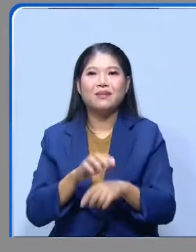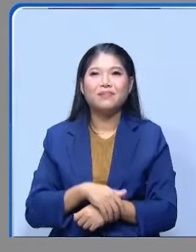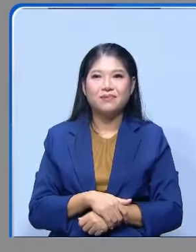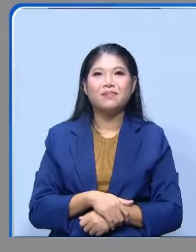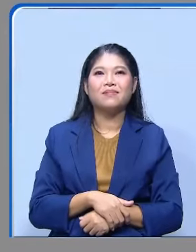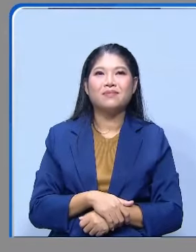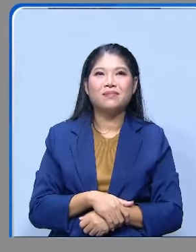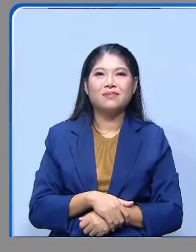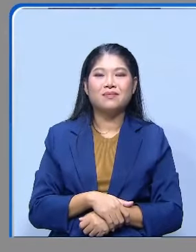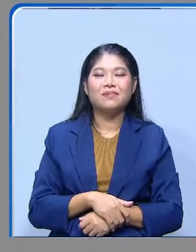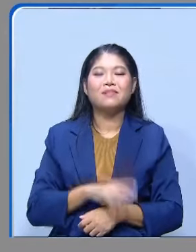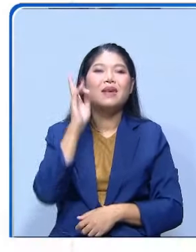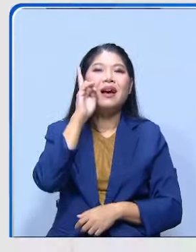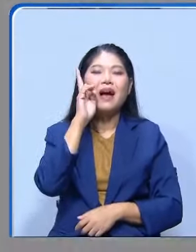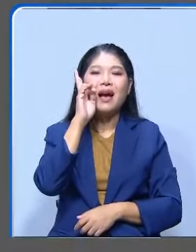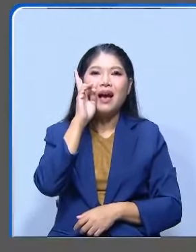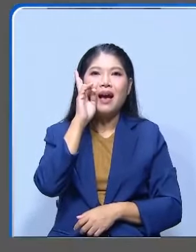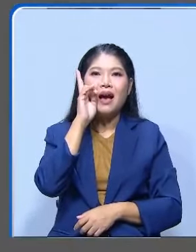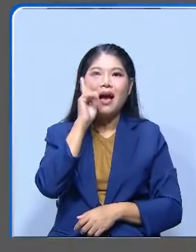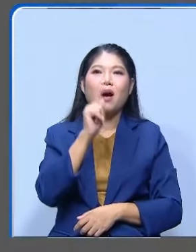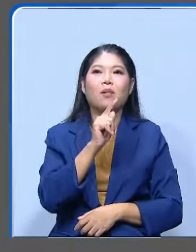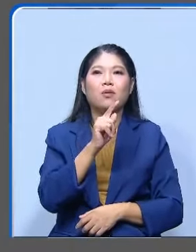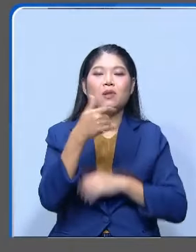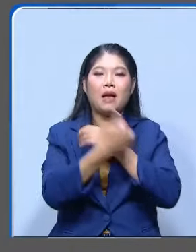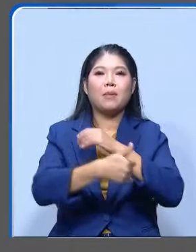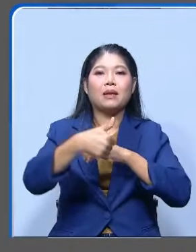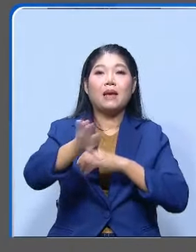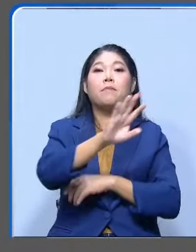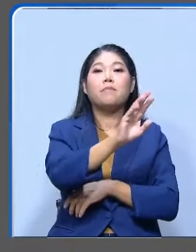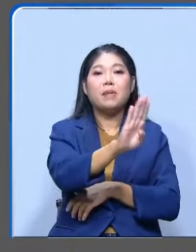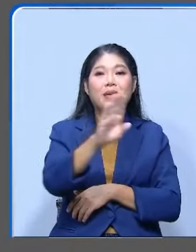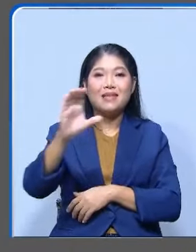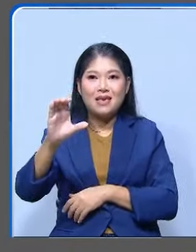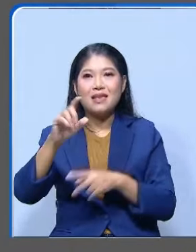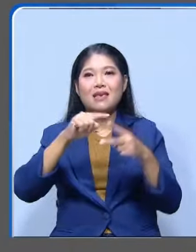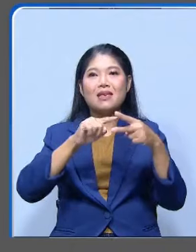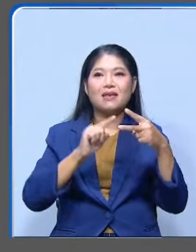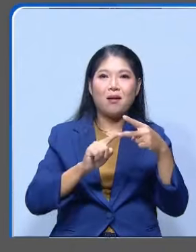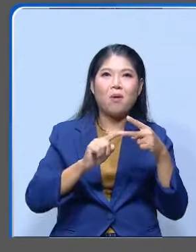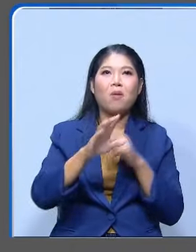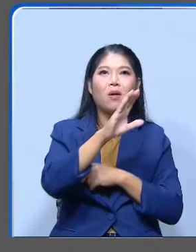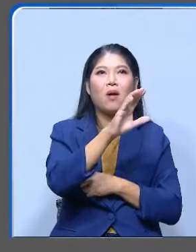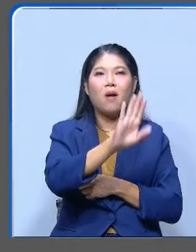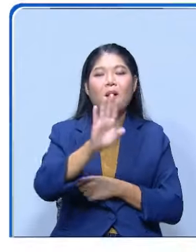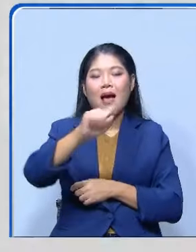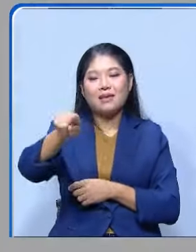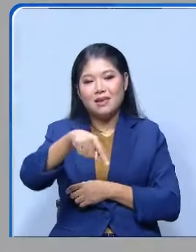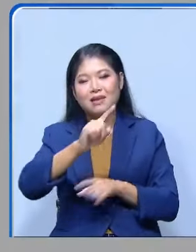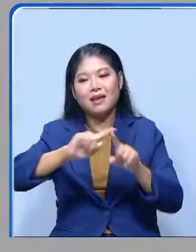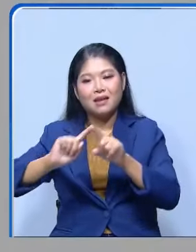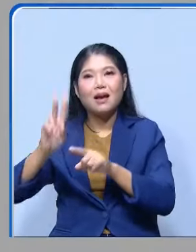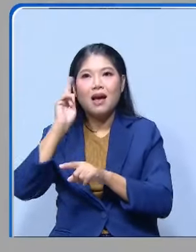ทศเนี่ยไม่ว่าจะเป็นสำนักข่าวใหญ่อย่าง BBC นะคะ The Guardian นะคะของอังกฤษรวมถึงสื่อญี่ปุ่นหลายสำนักพากันนำเสนอข่าวของ